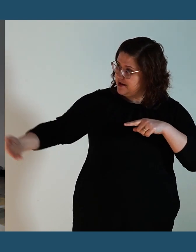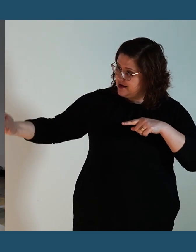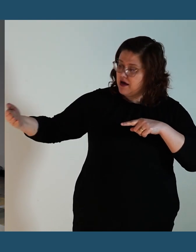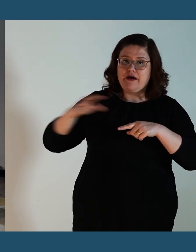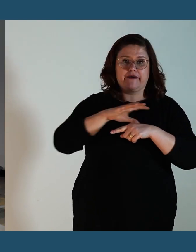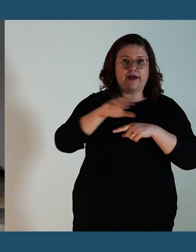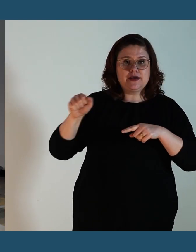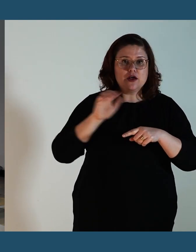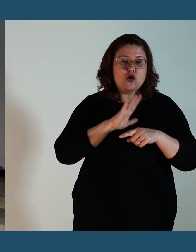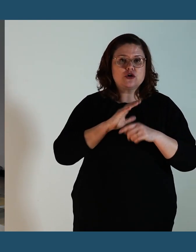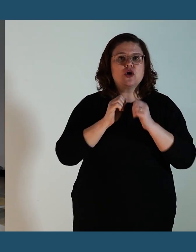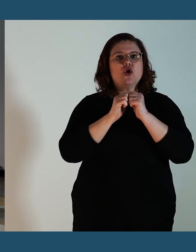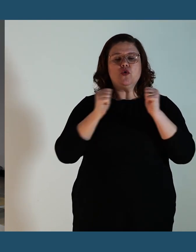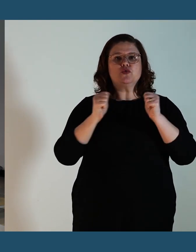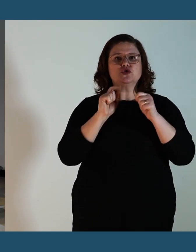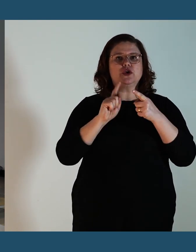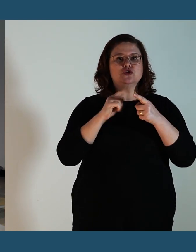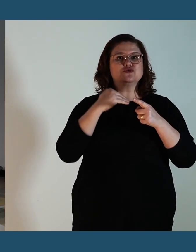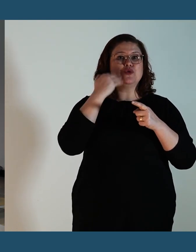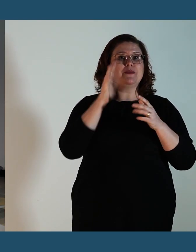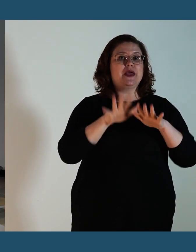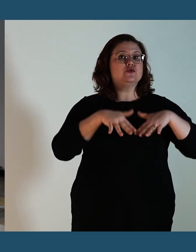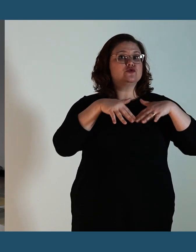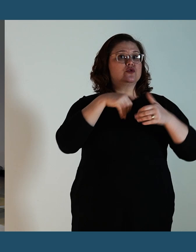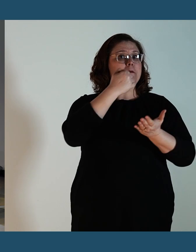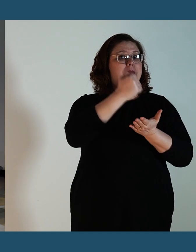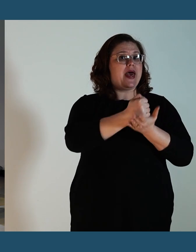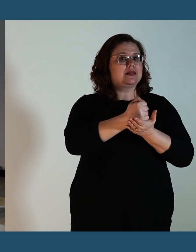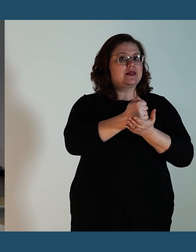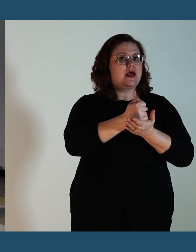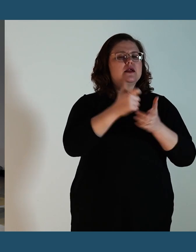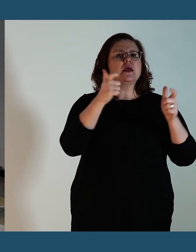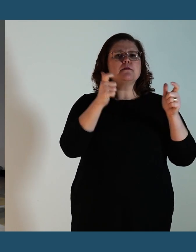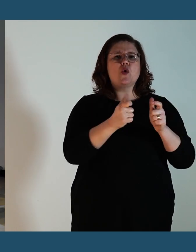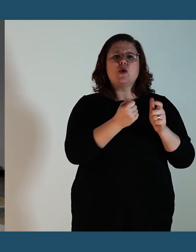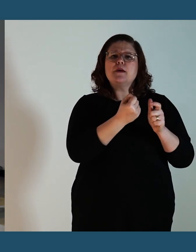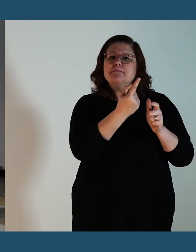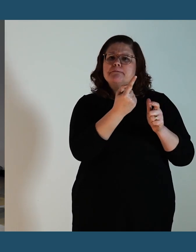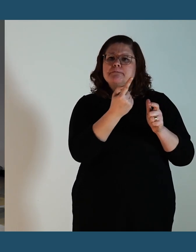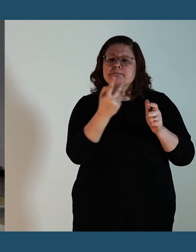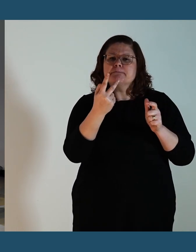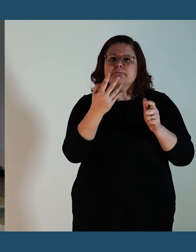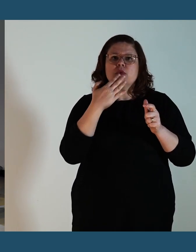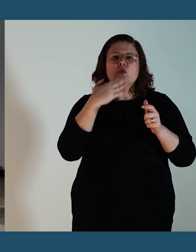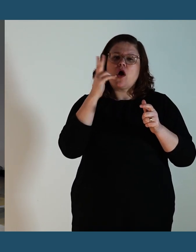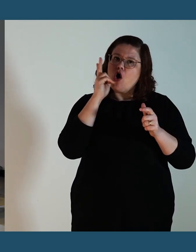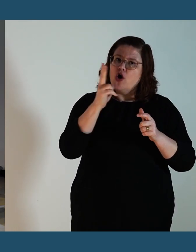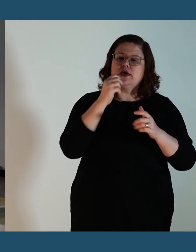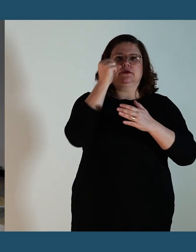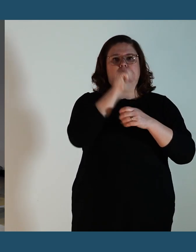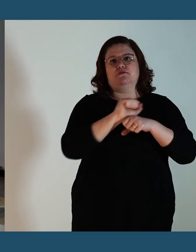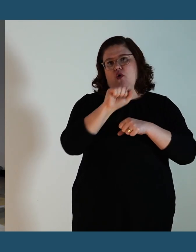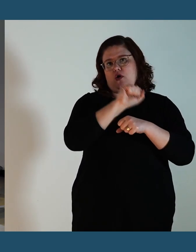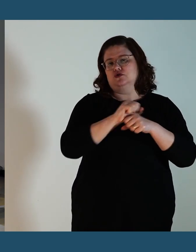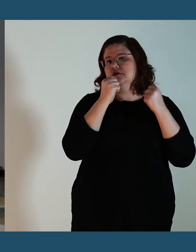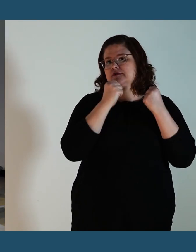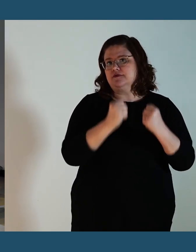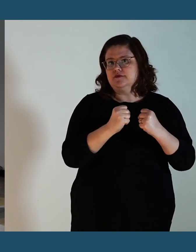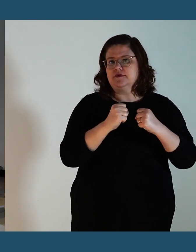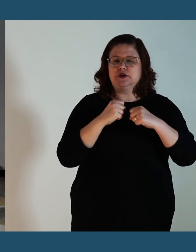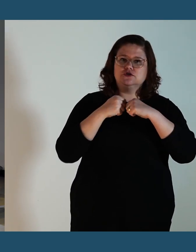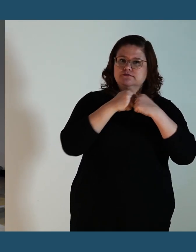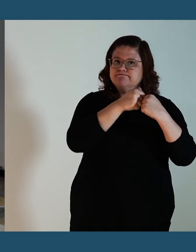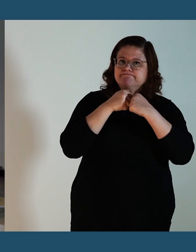mutta sit kun näistä asioista ollaan päättämässä, niin aika harva puolue sit kuitenkaan on niiden asioiden takana, kun niistä väännetään ja